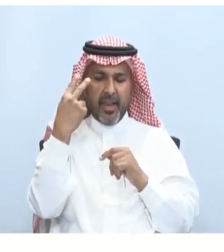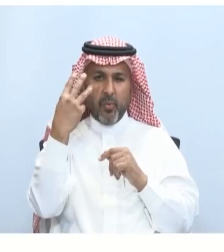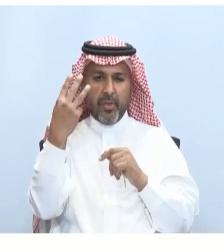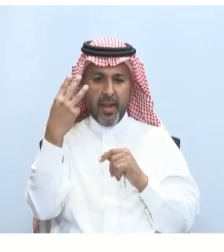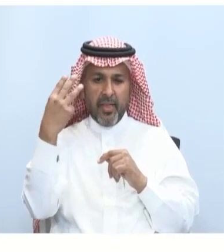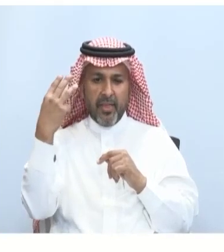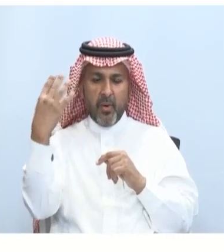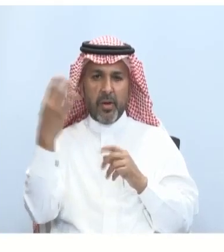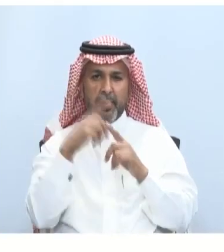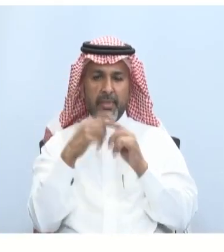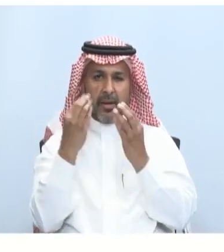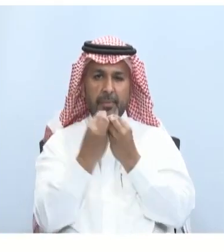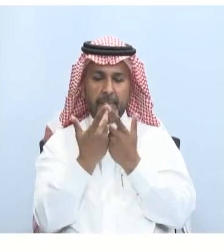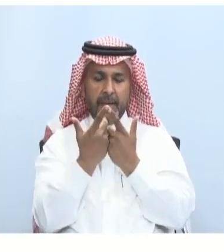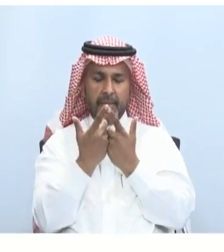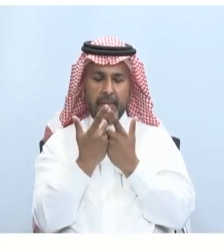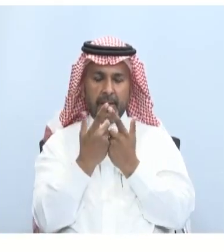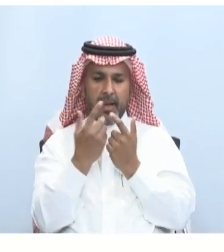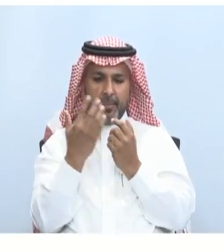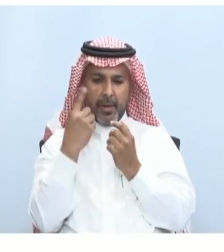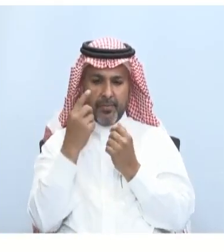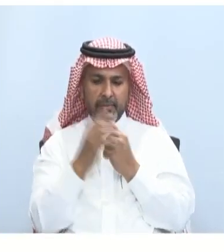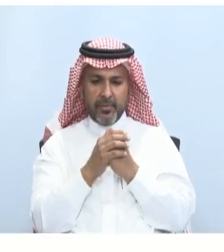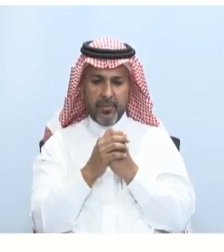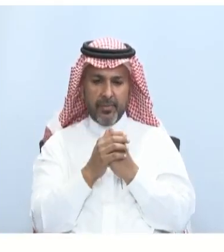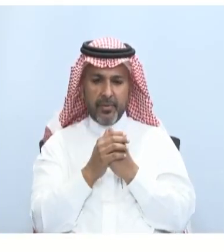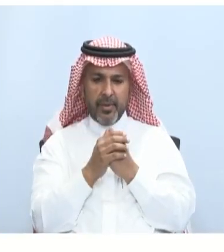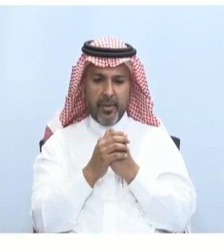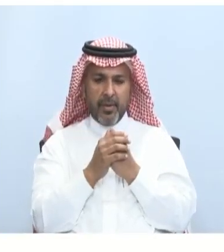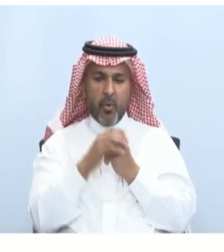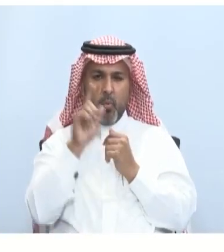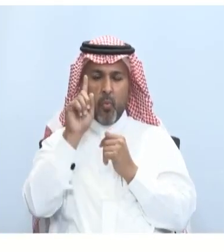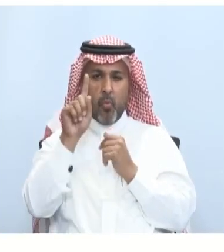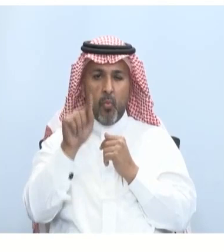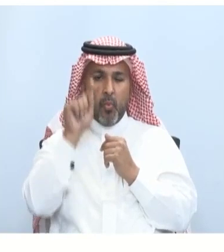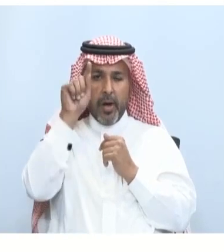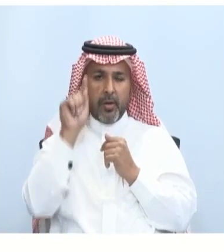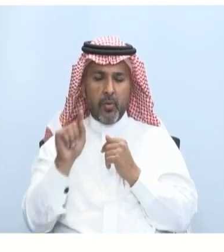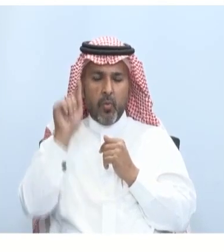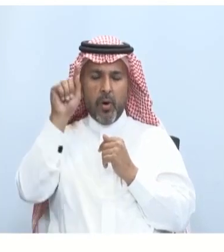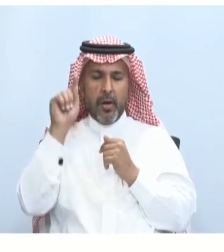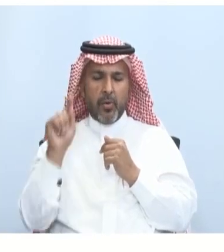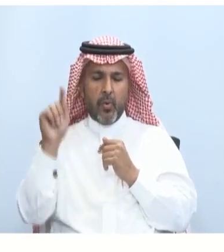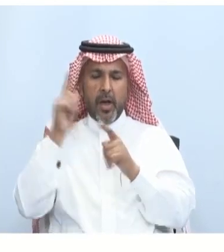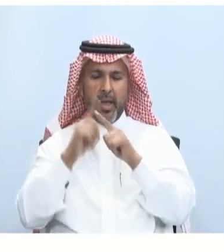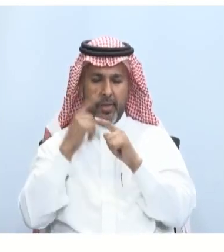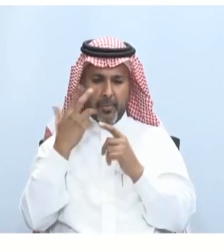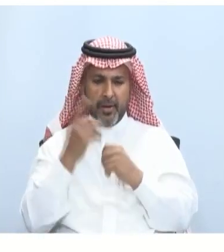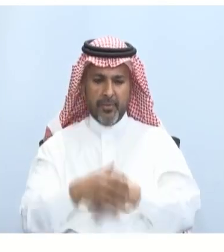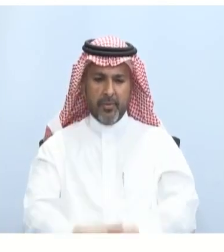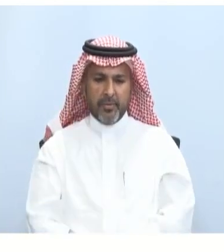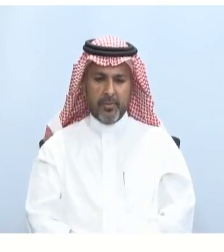تقول انها 24 سالب 24 اي اما منال تقول ان 24 اس ثلاثه تساوي سالب